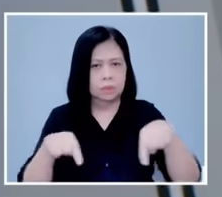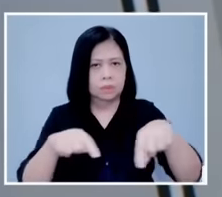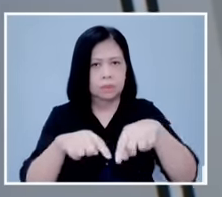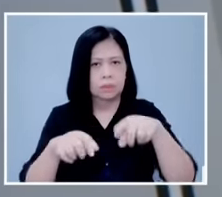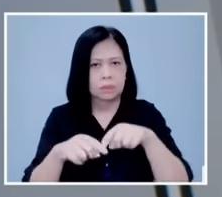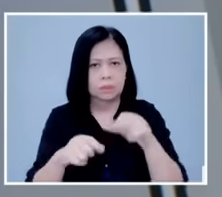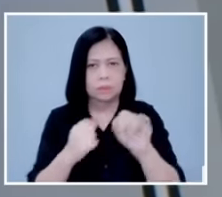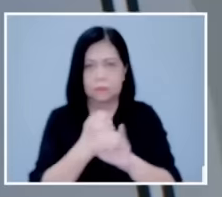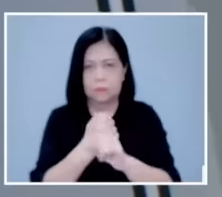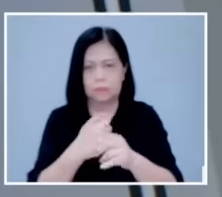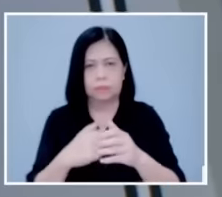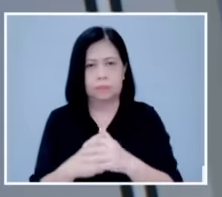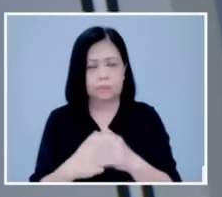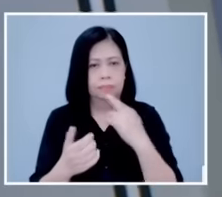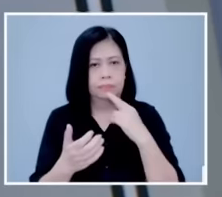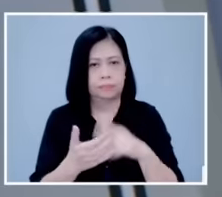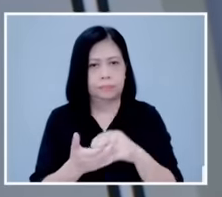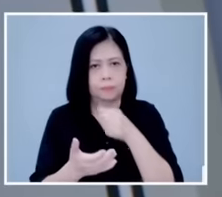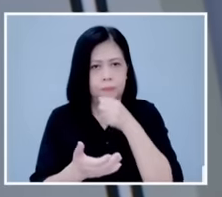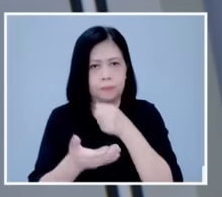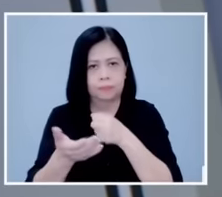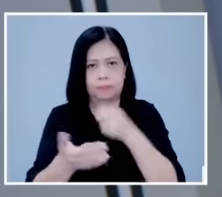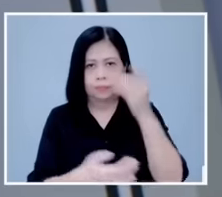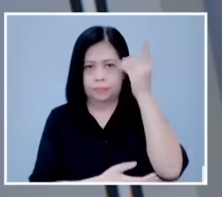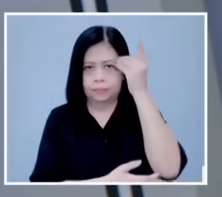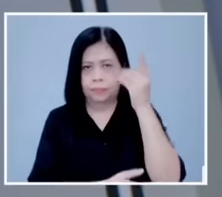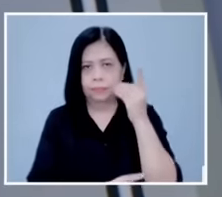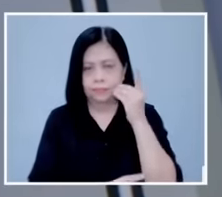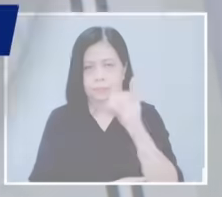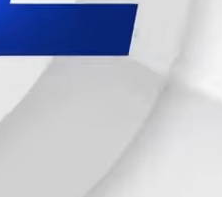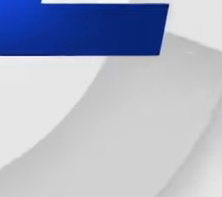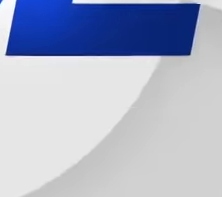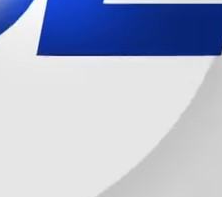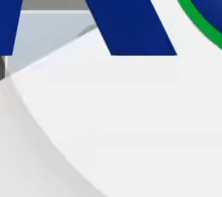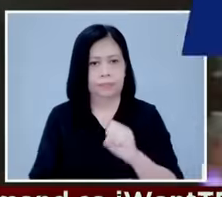jeep. Nagpapatrol, Dennis Datu.